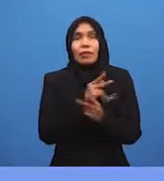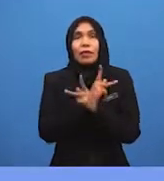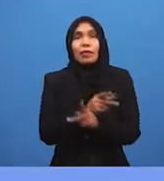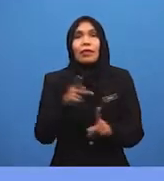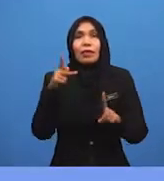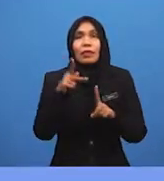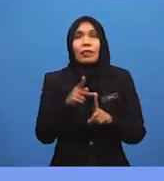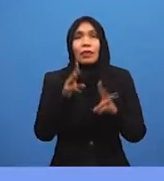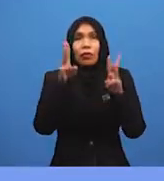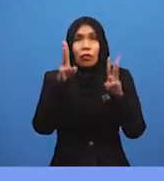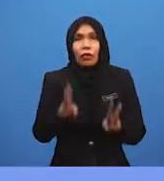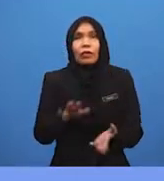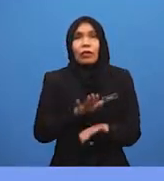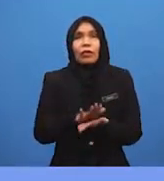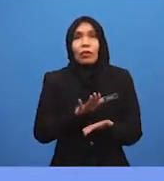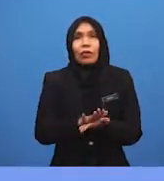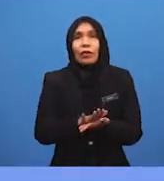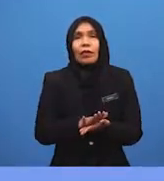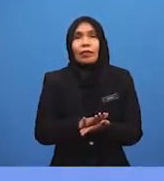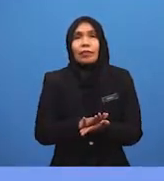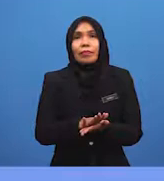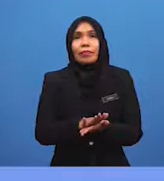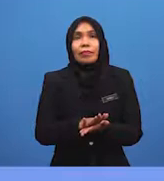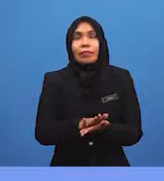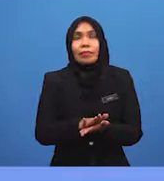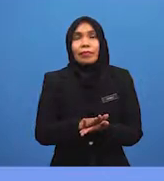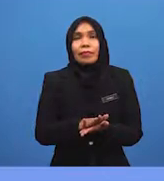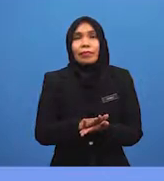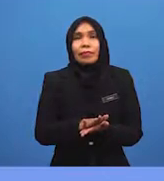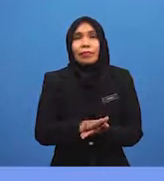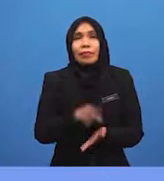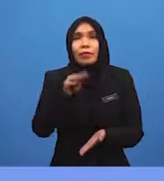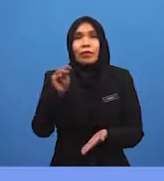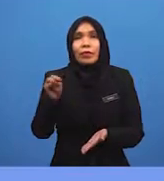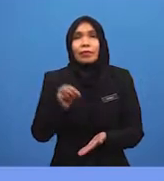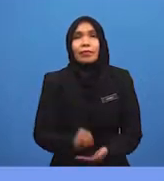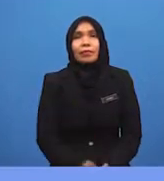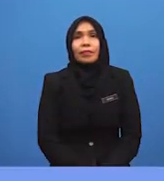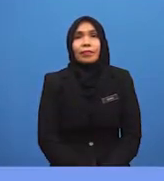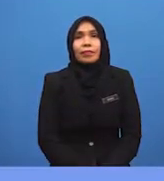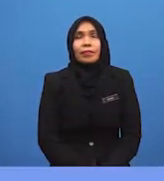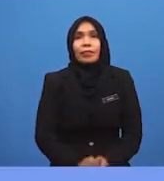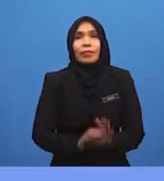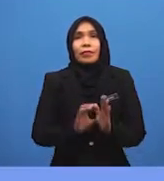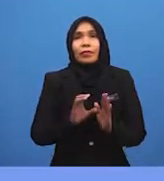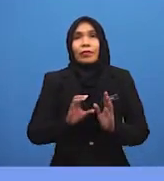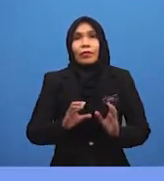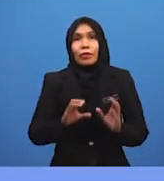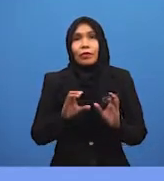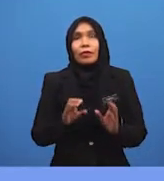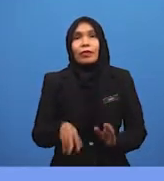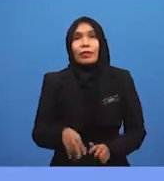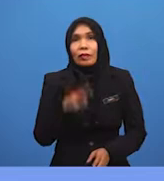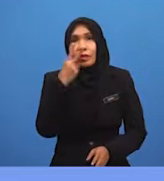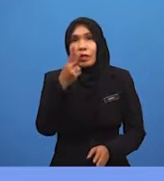itu akan mewujudkan persepsi yang baik terhadap diri kita. murid-murid. Cuba perhatikan gambar-gambar